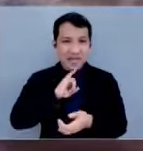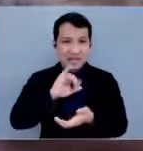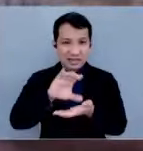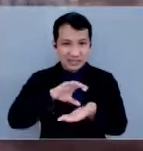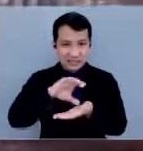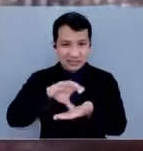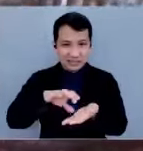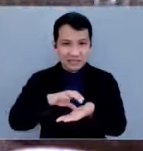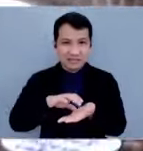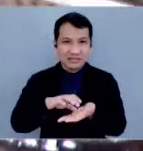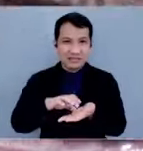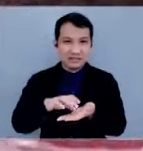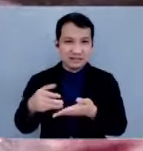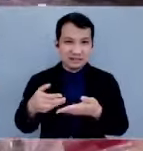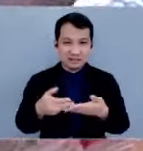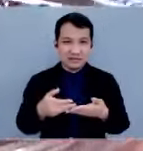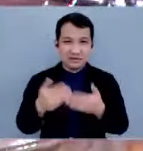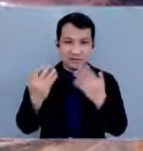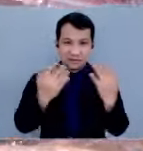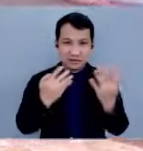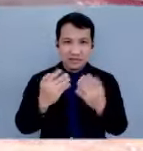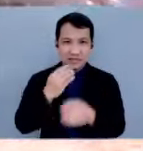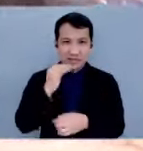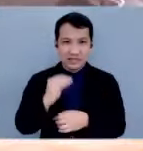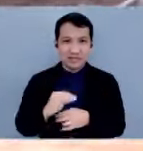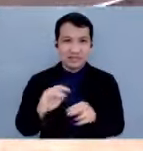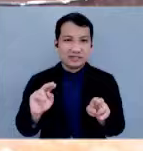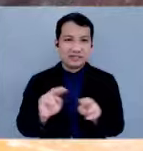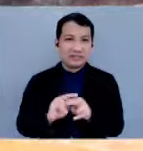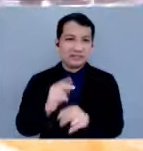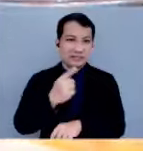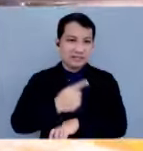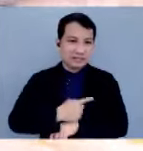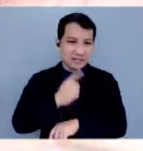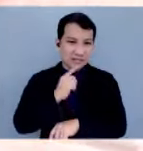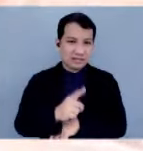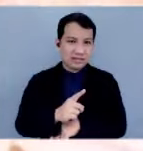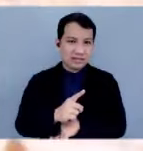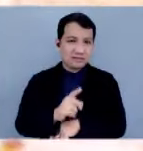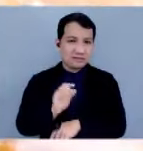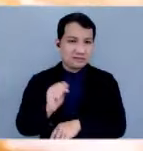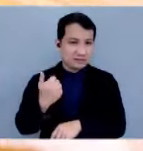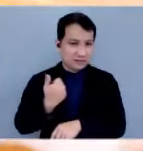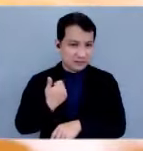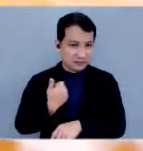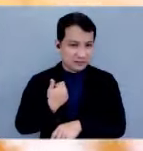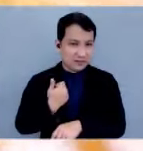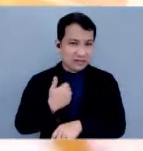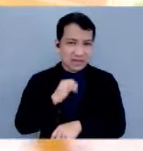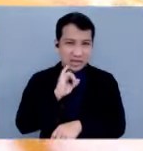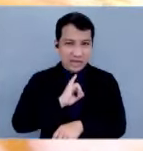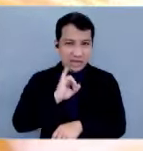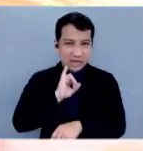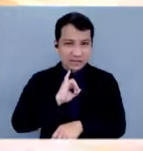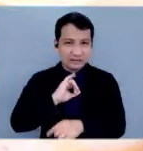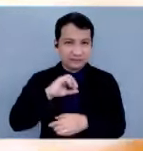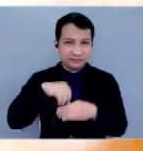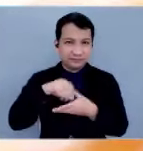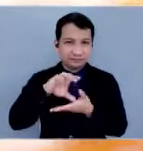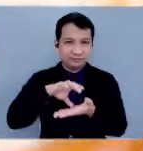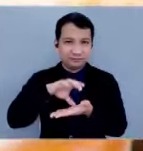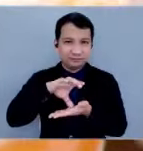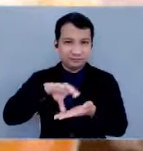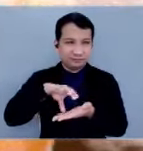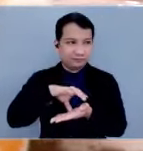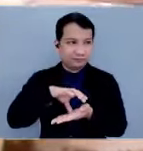birthdays or occasions, it's just an ordinary day, you can indulge yourself with ice cream and cake in one na. That's right. Buti na